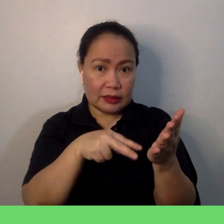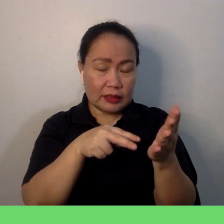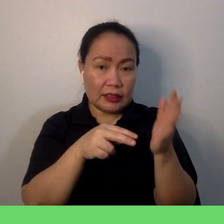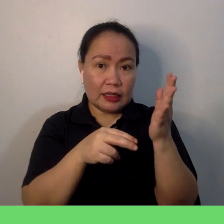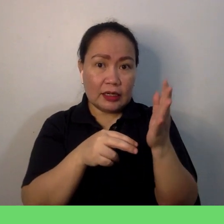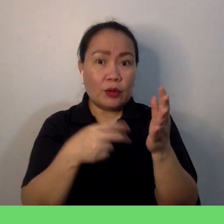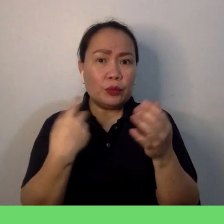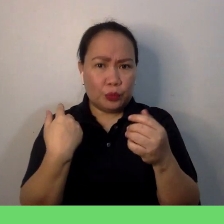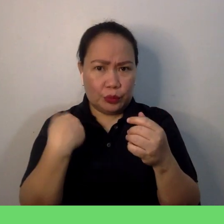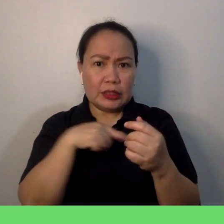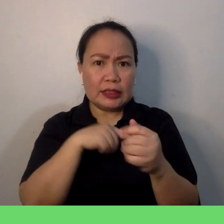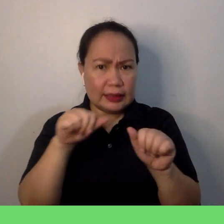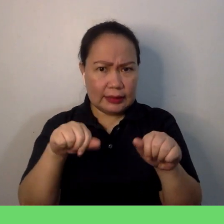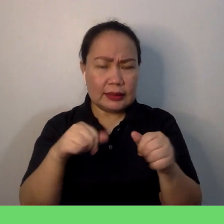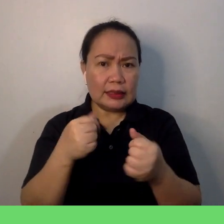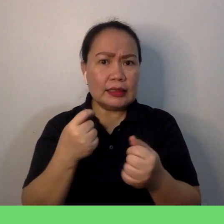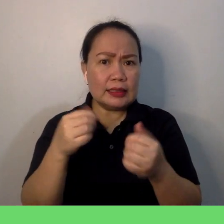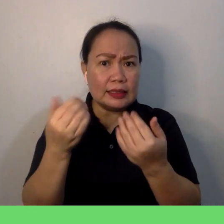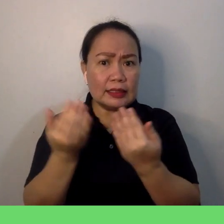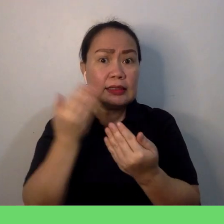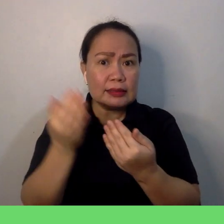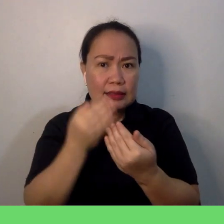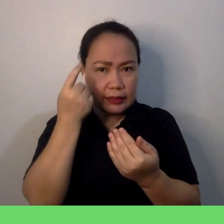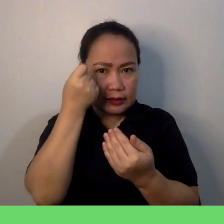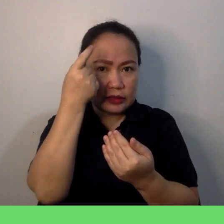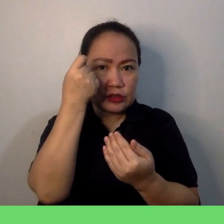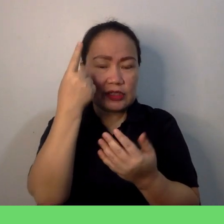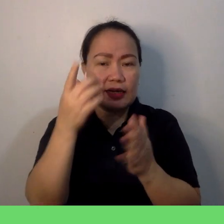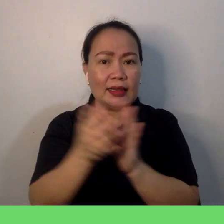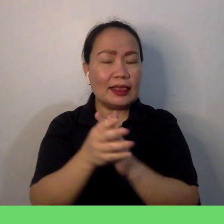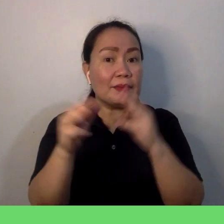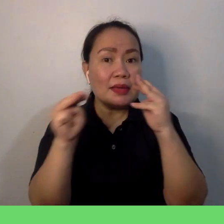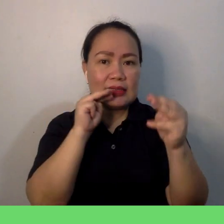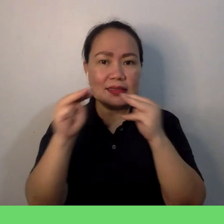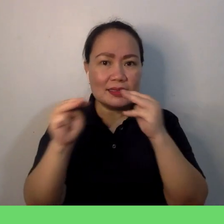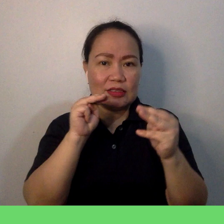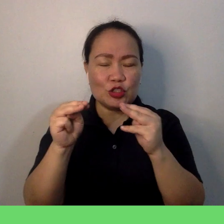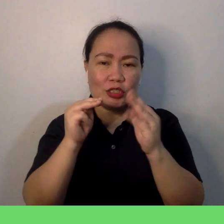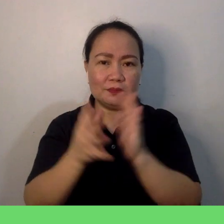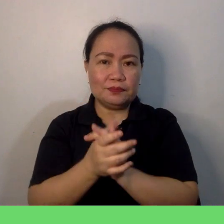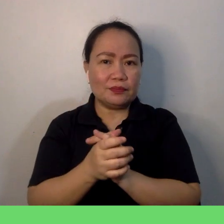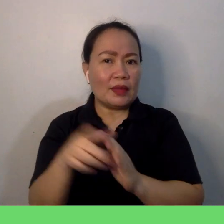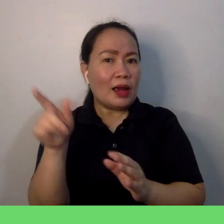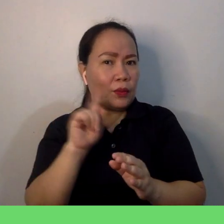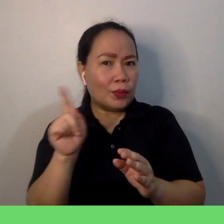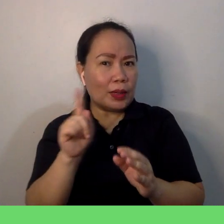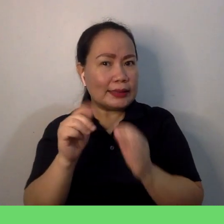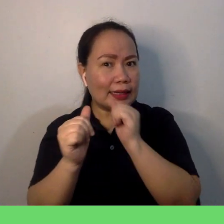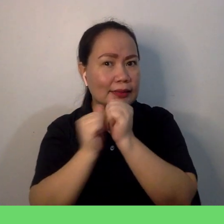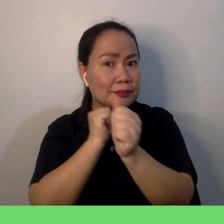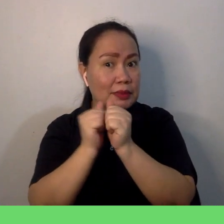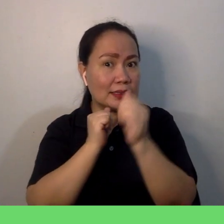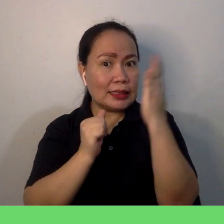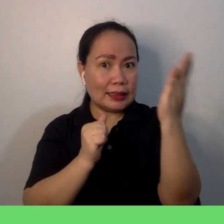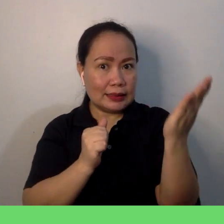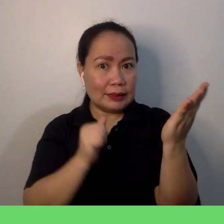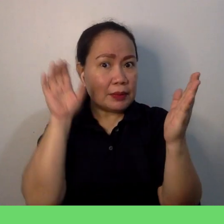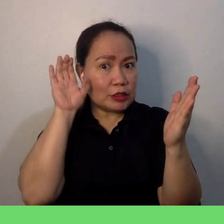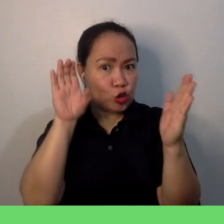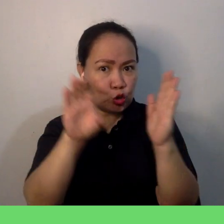can easily understand the message, okay? Kung ano yung gustong iparating sa atin